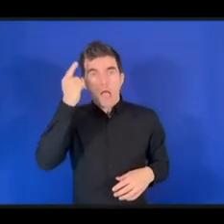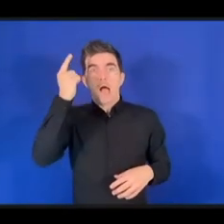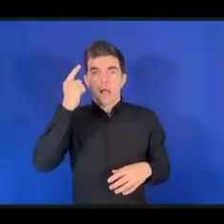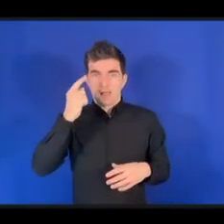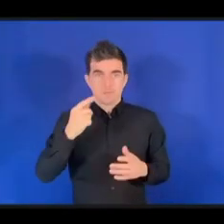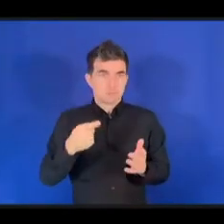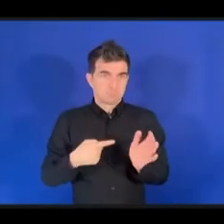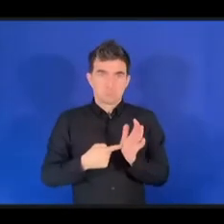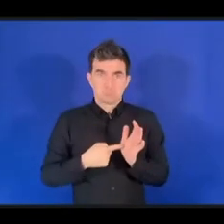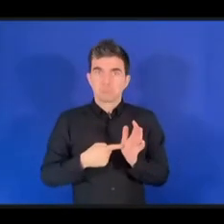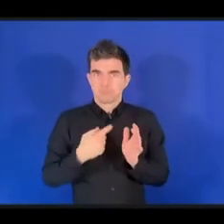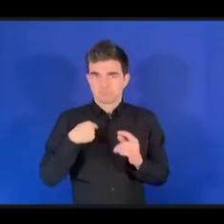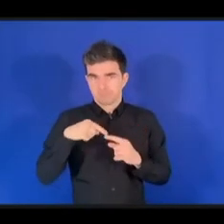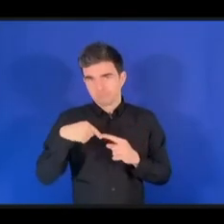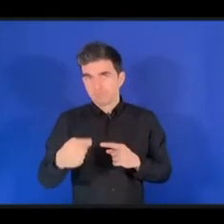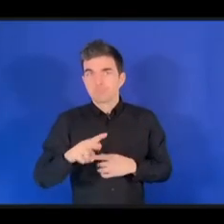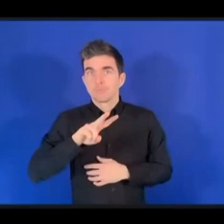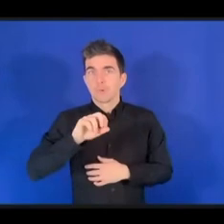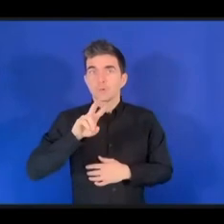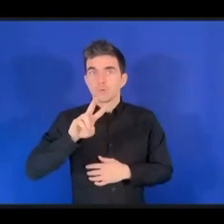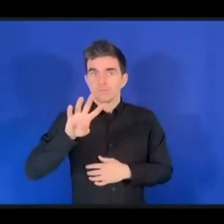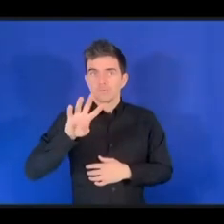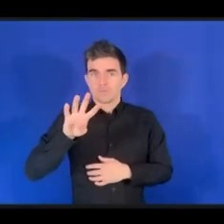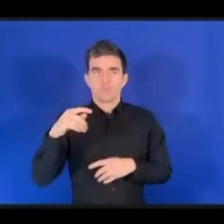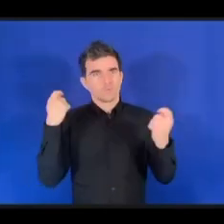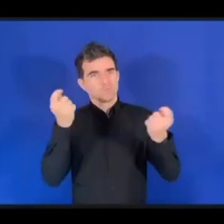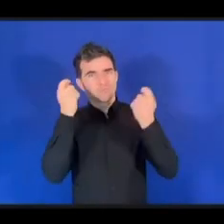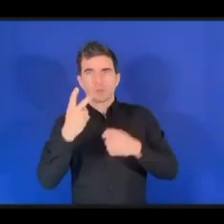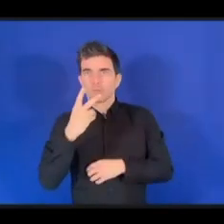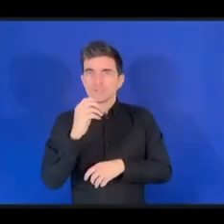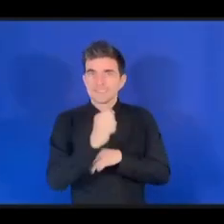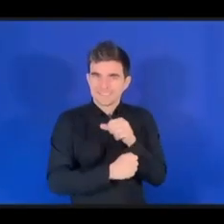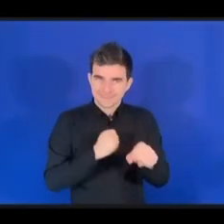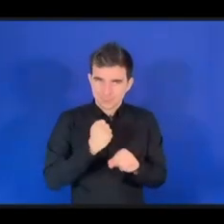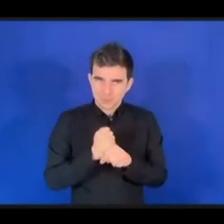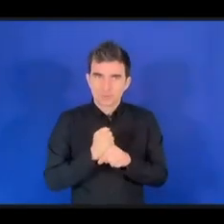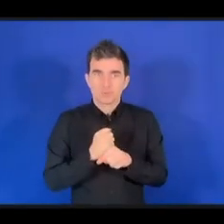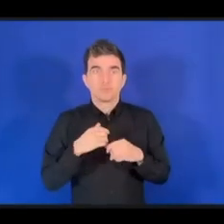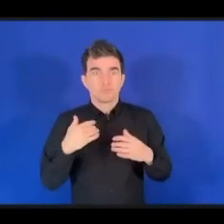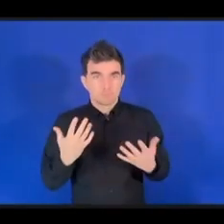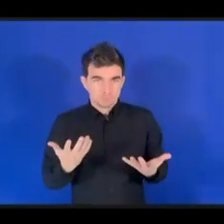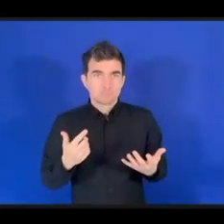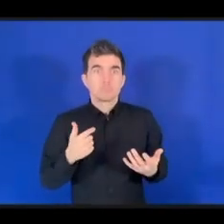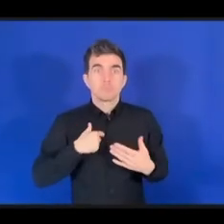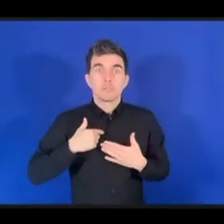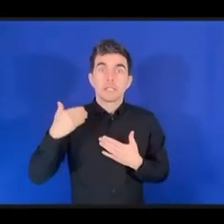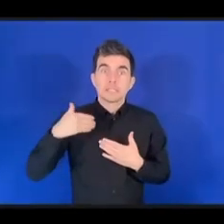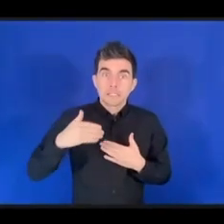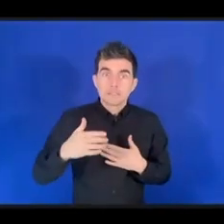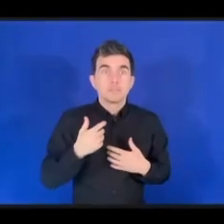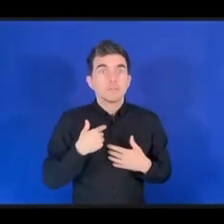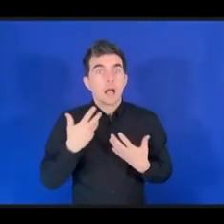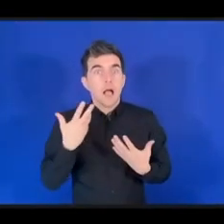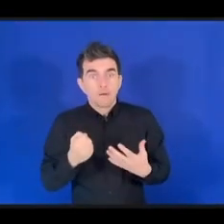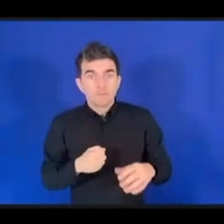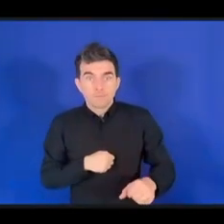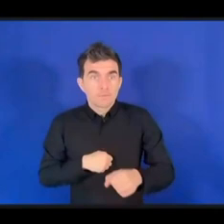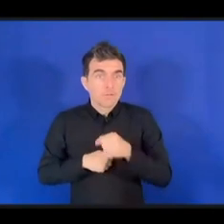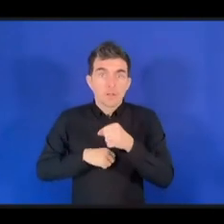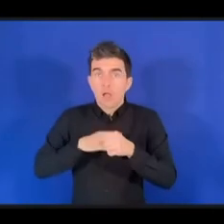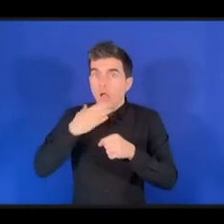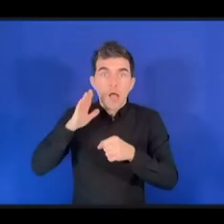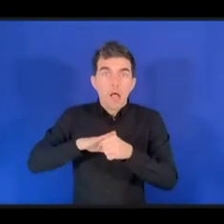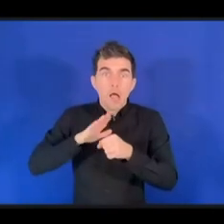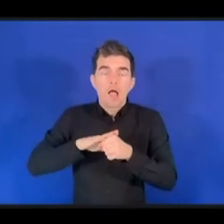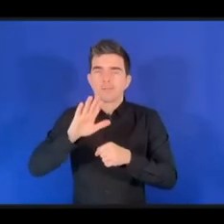我每次对麦克风都会讲这件事情，就是我们非常的因此为傲。IGF 成立了